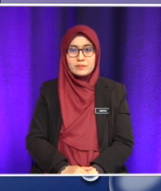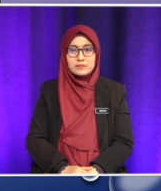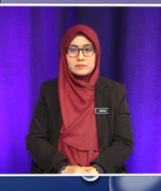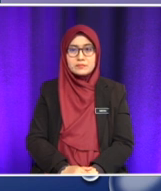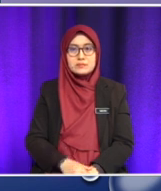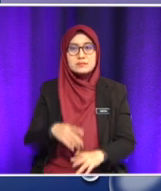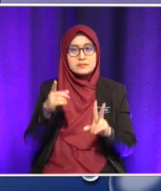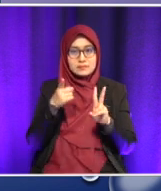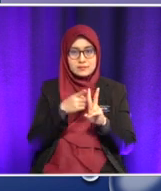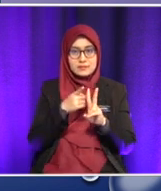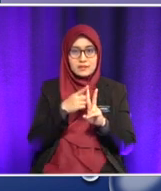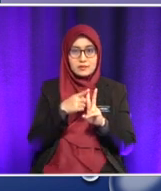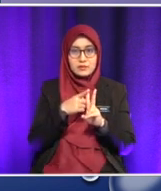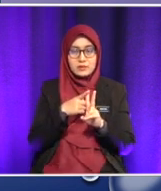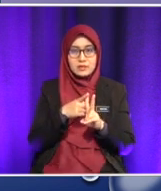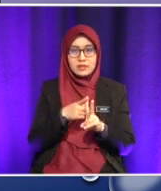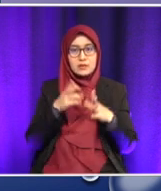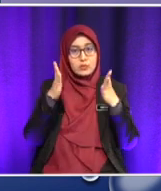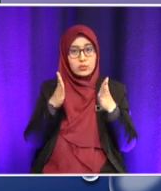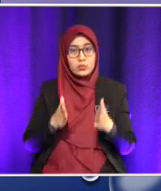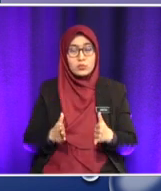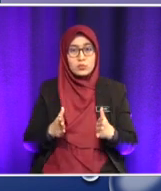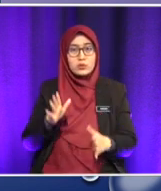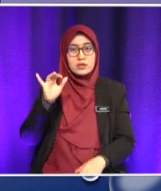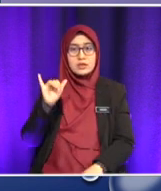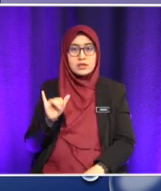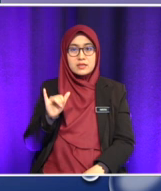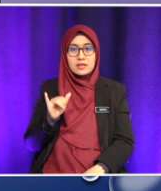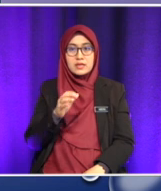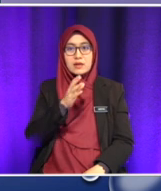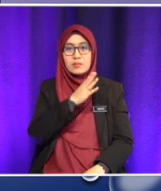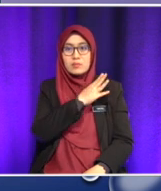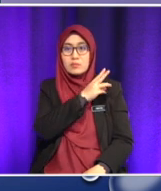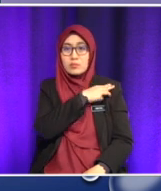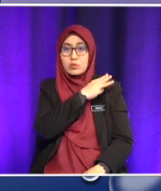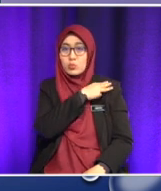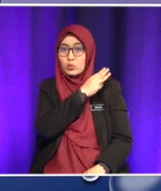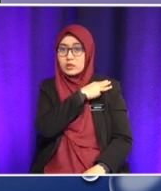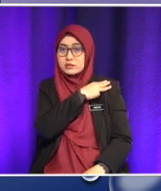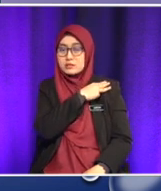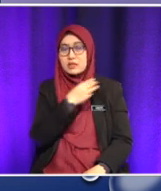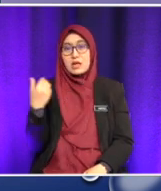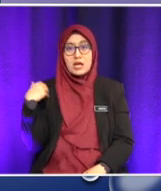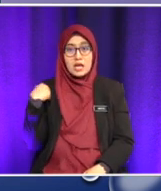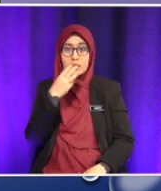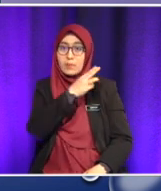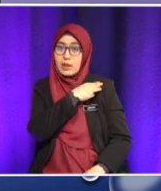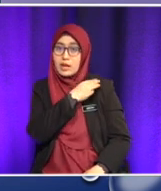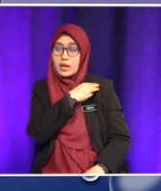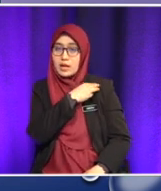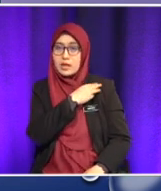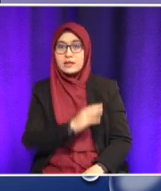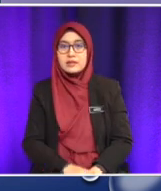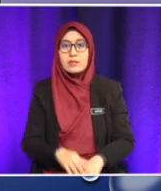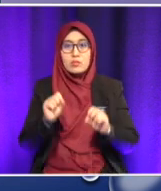kedua seseorang dalam kedudukan berkuasa yaitu seseorang yang ada pangkat miliar kuasa di boleh lakukan